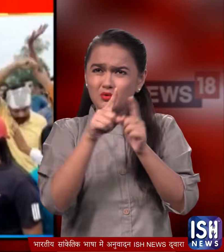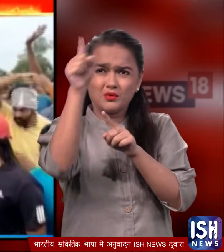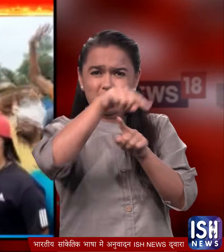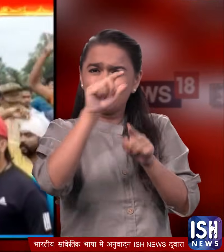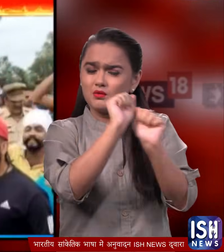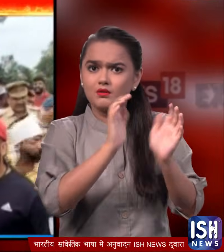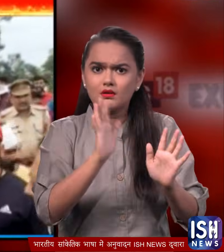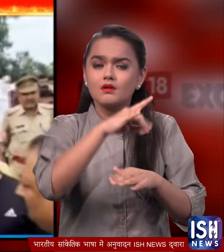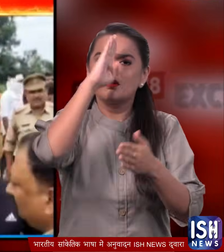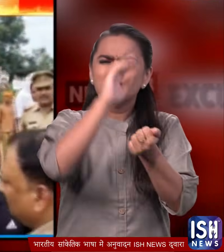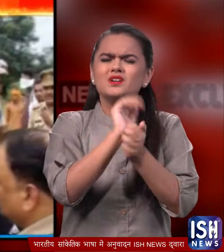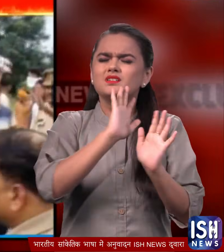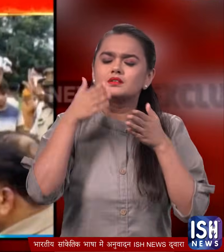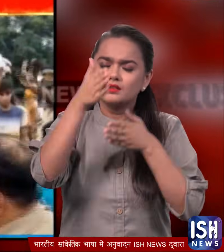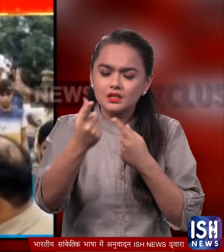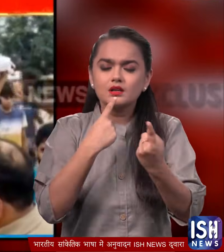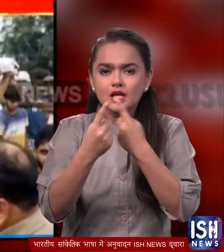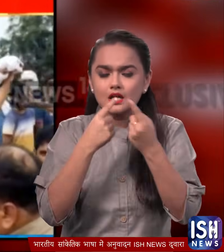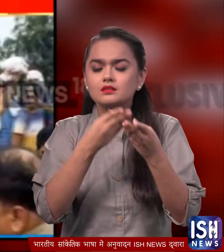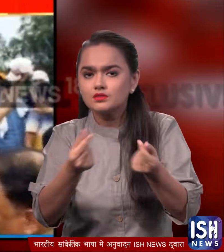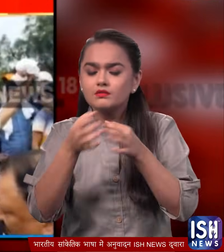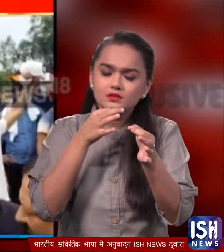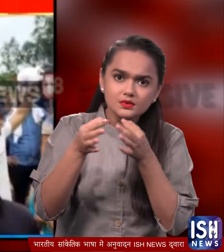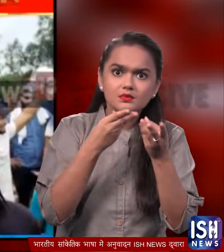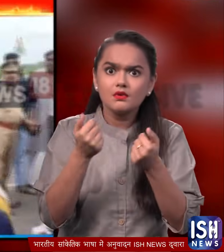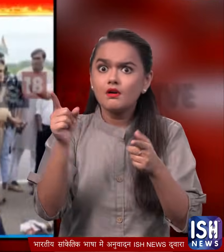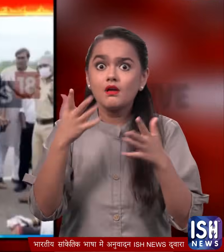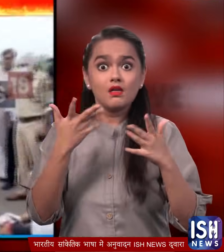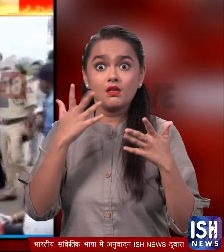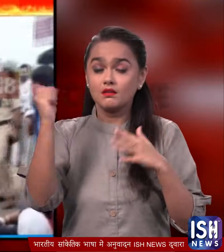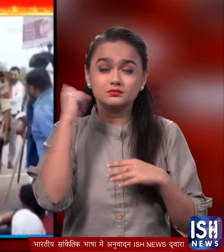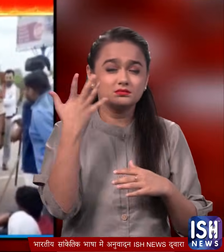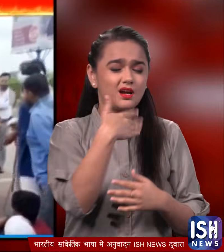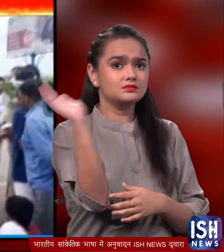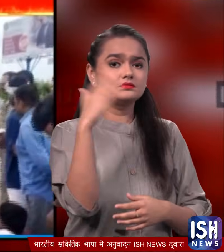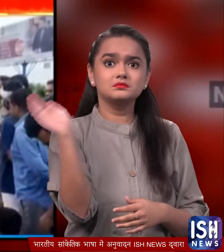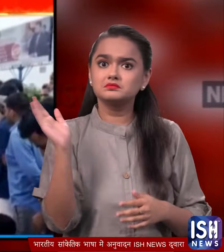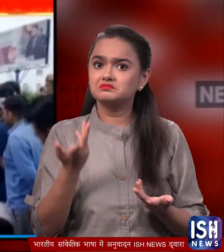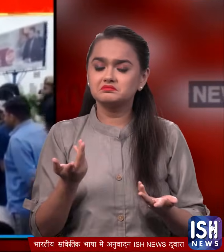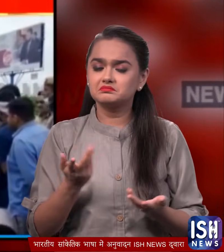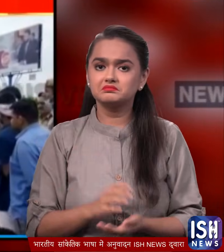ही कुछ पुलिस वाले इन्हें समझाने पहुंचे, मगर कोई असर प्रदर्शनकारियों पर नहीं हुआ।